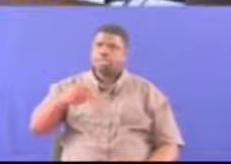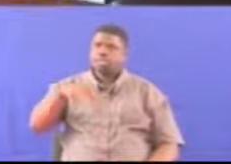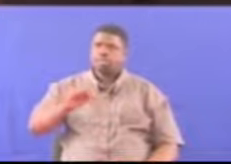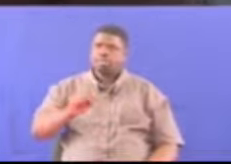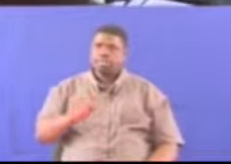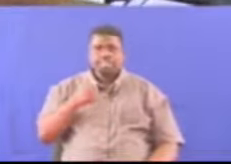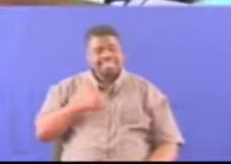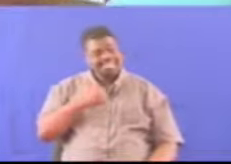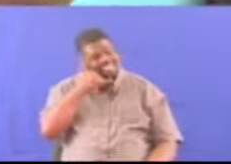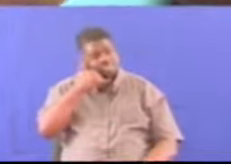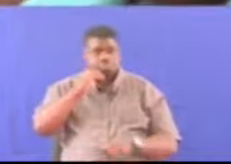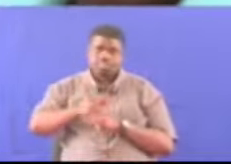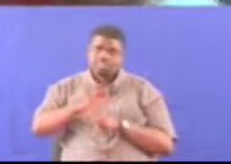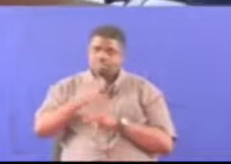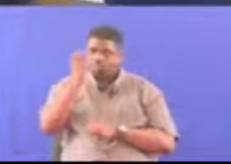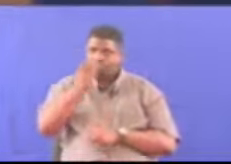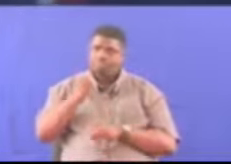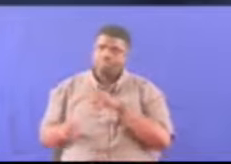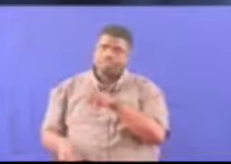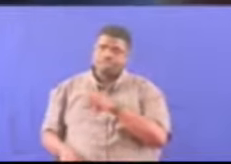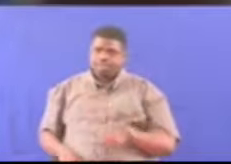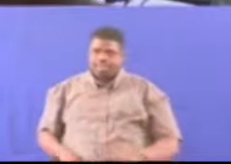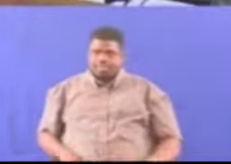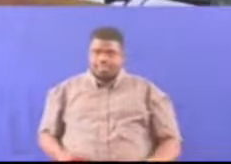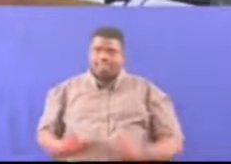kukutafuta kamati ya kampeni.